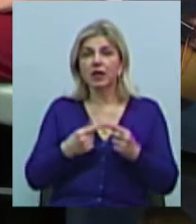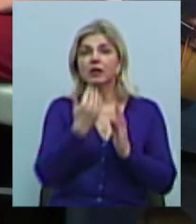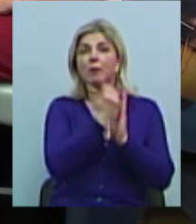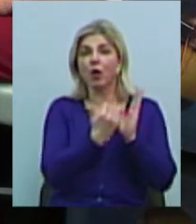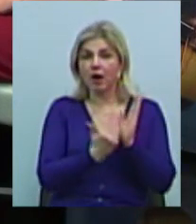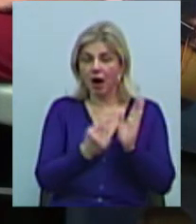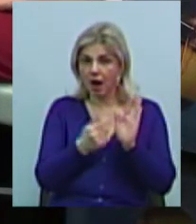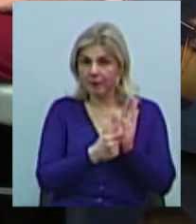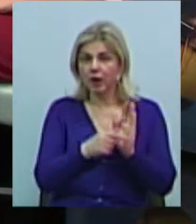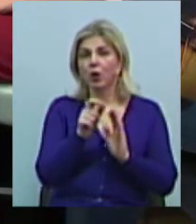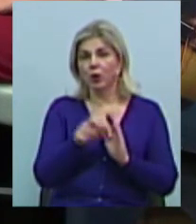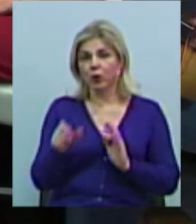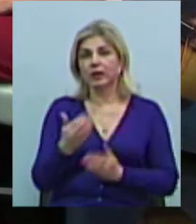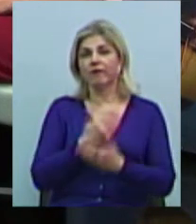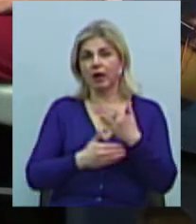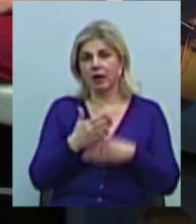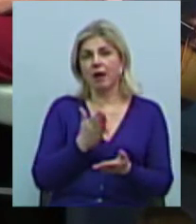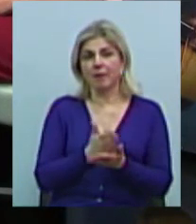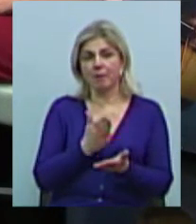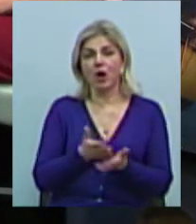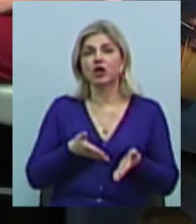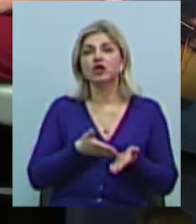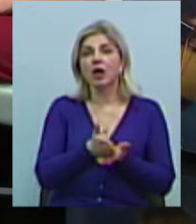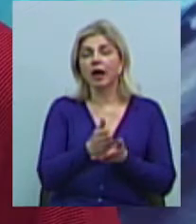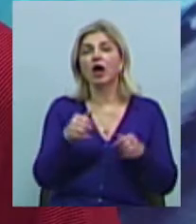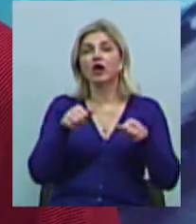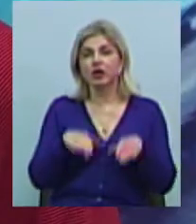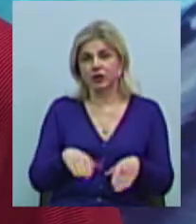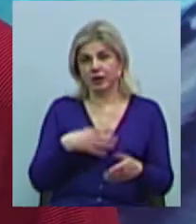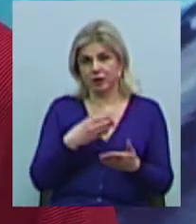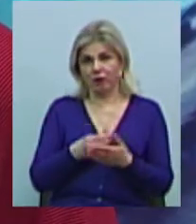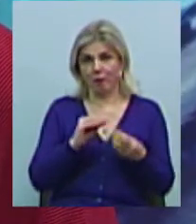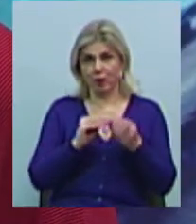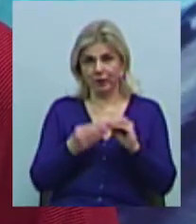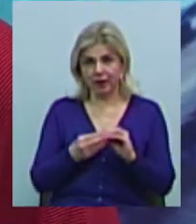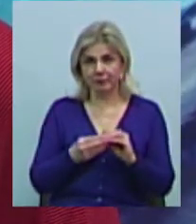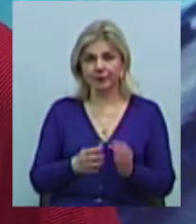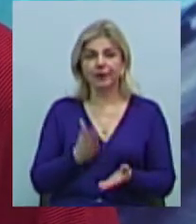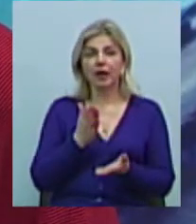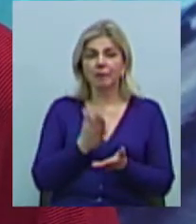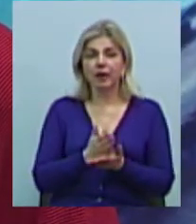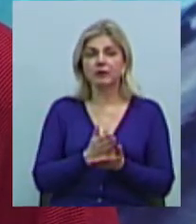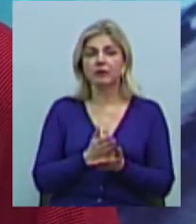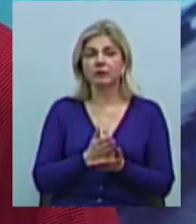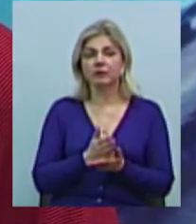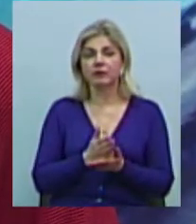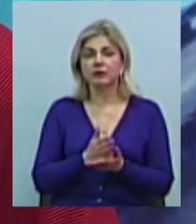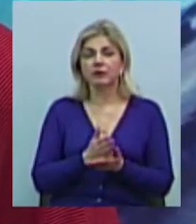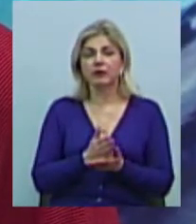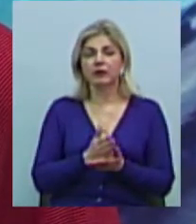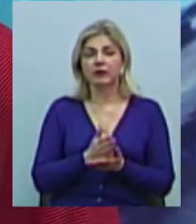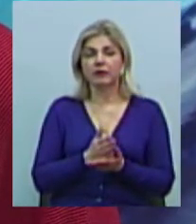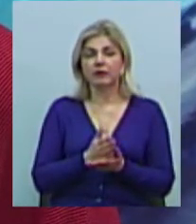мають такі якісь шляхи вирішення своїх проблем, мають важелі до вирішення